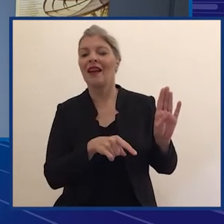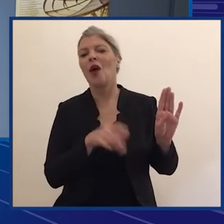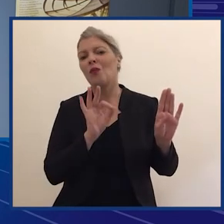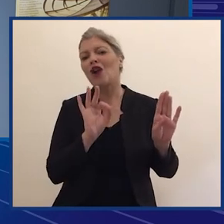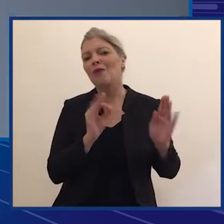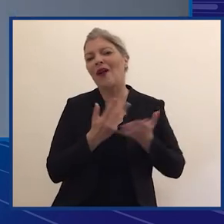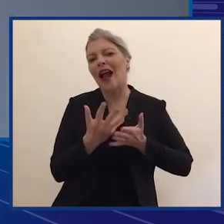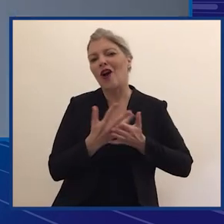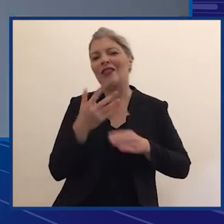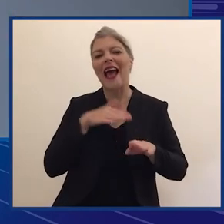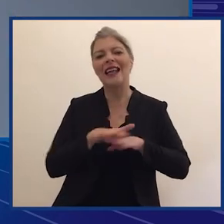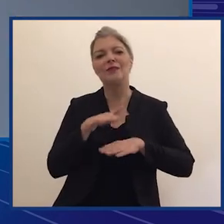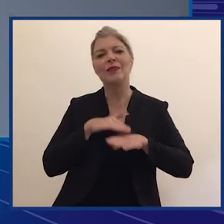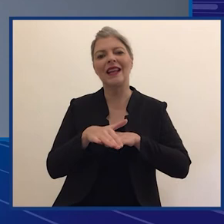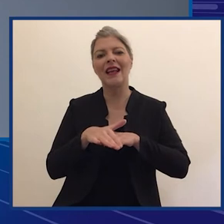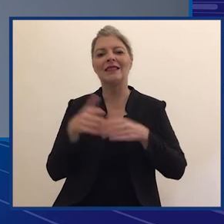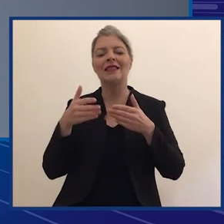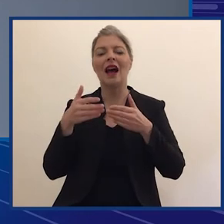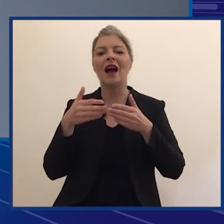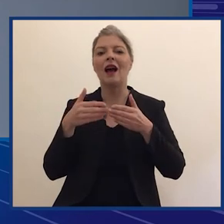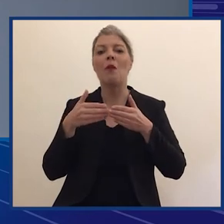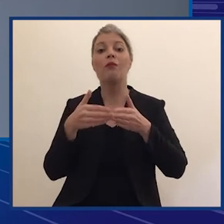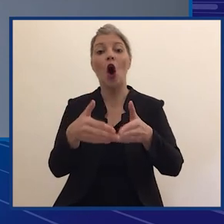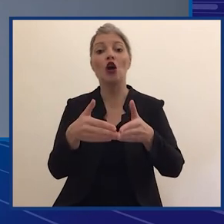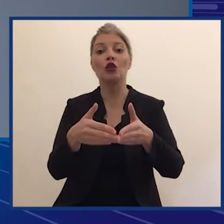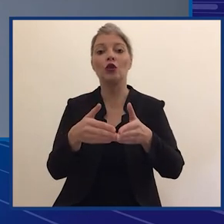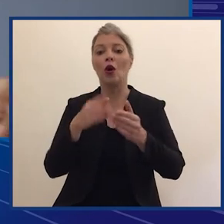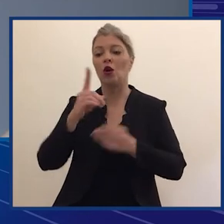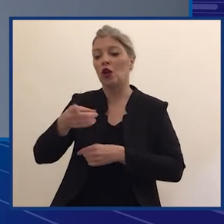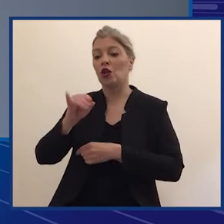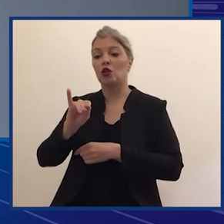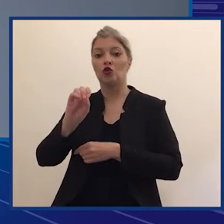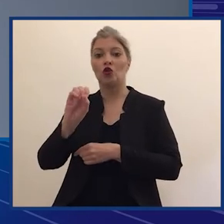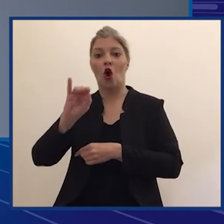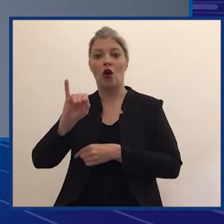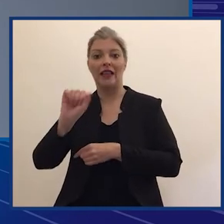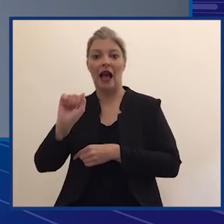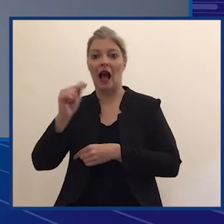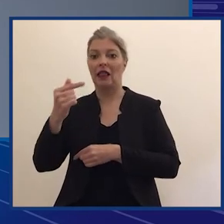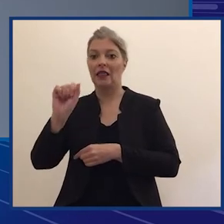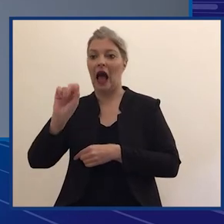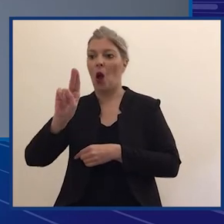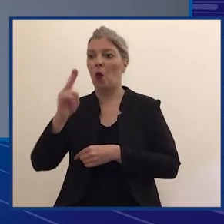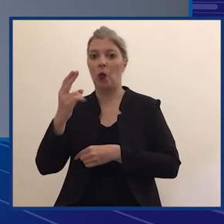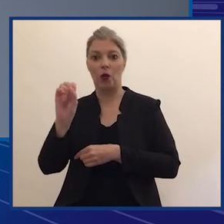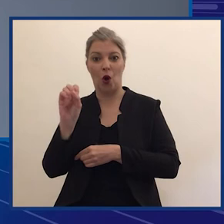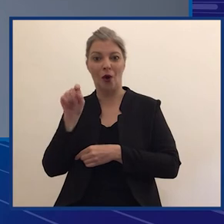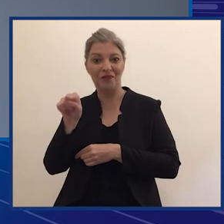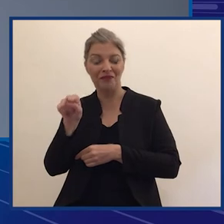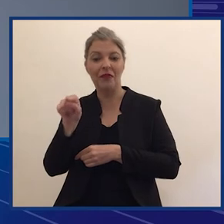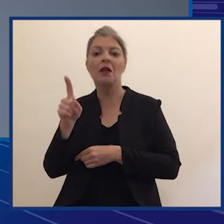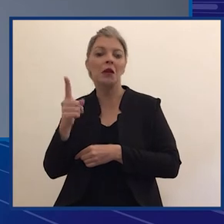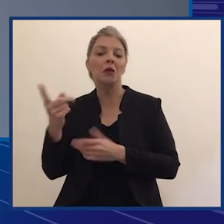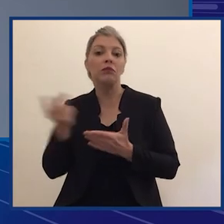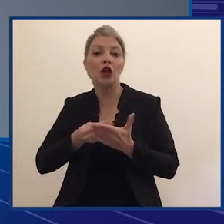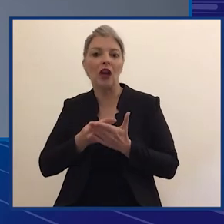ci parlano di un'esperienza che abbiamo avuto con il porto di Gioia Tauro, dove le società che gestiscono quel porto avevano avuto l'idea di portare